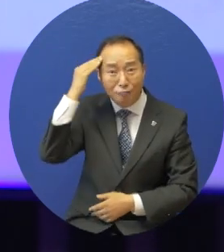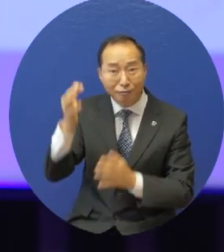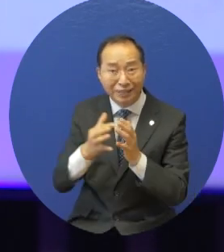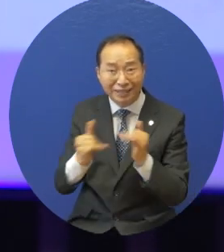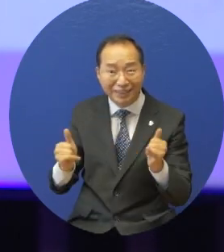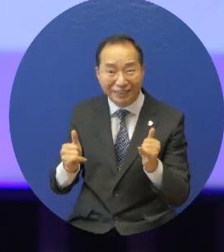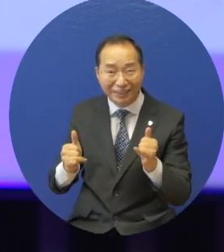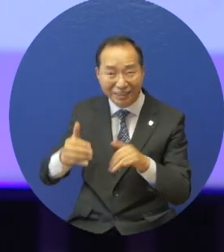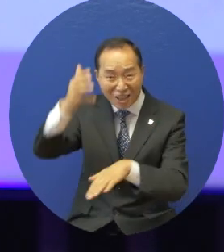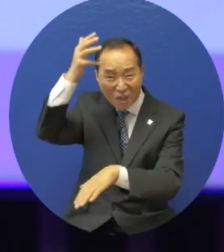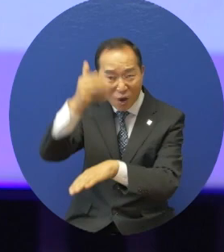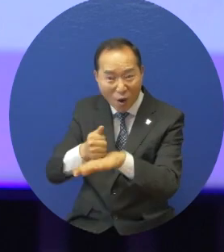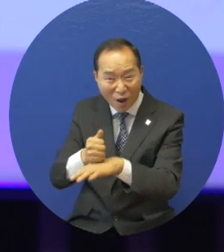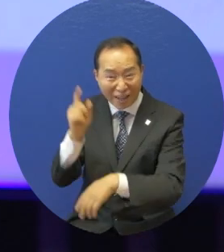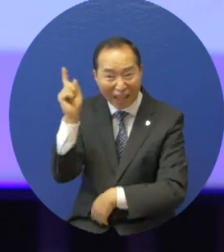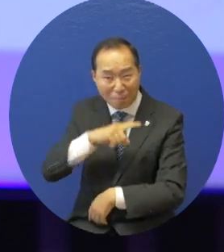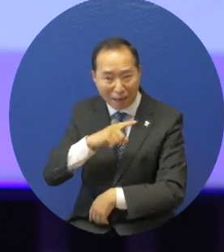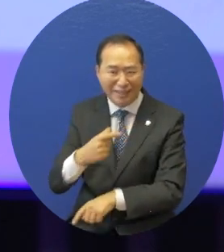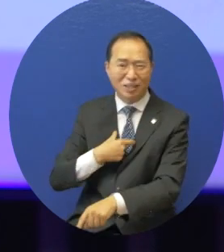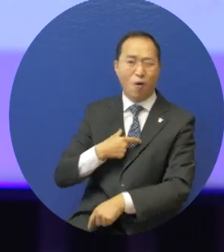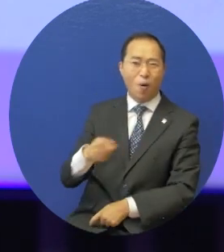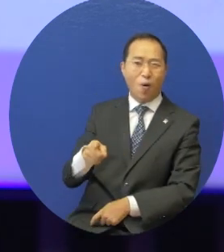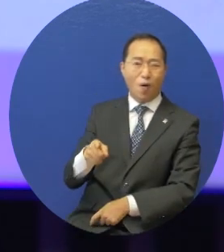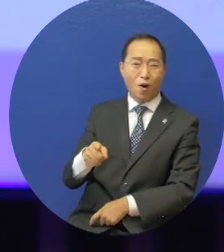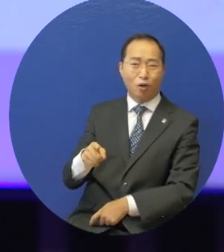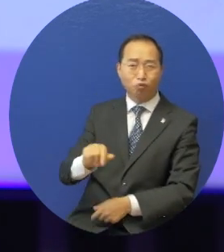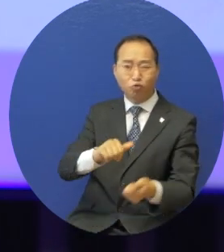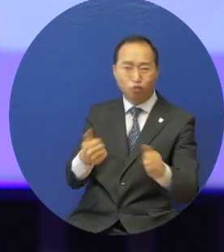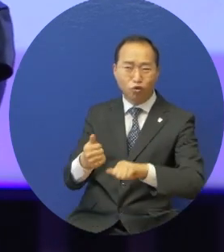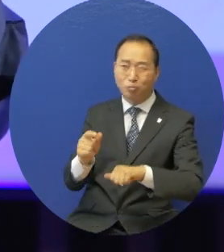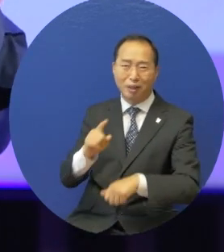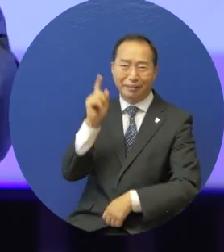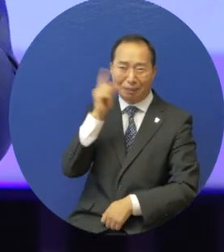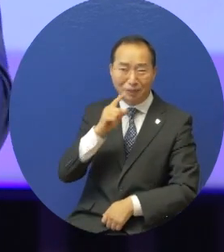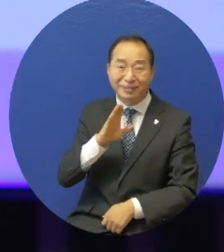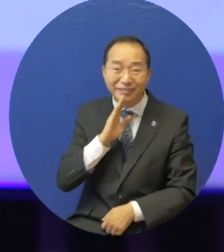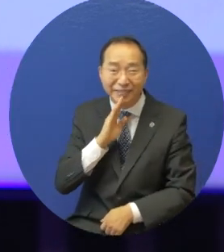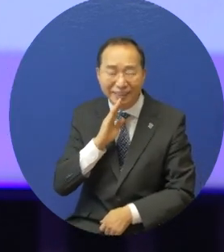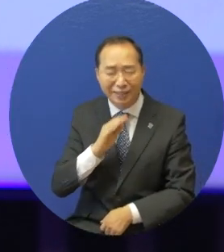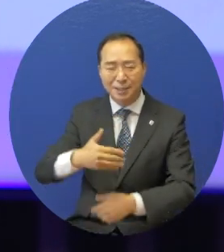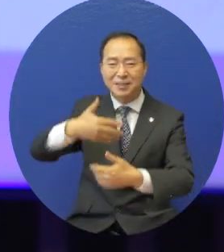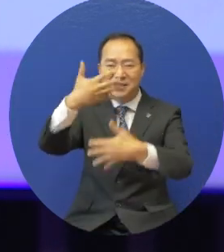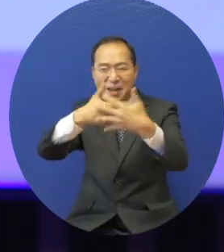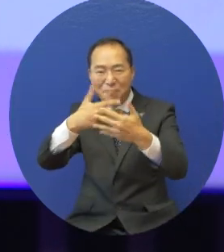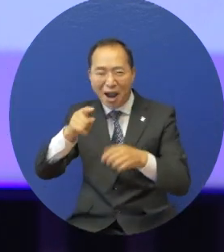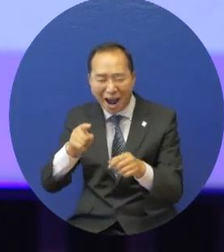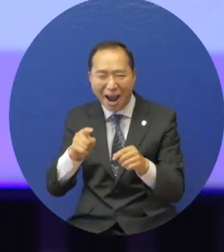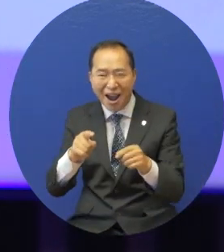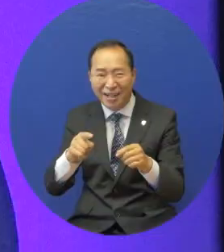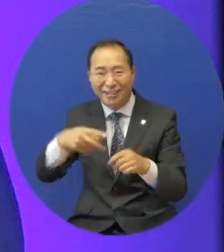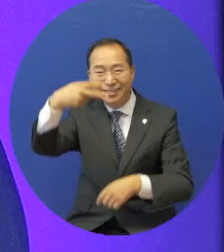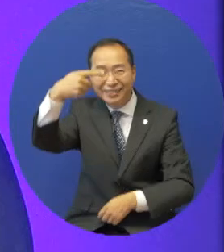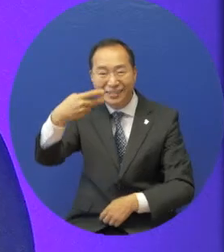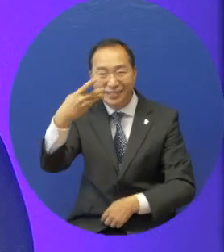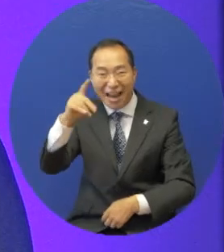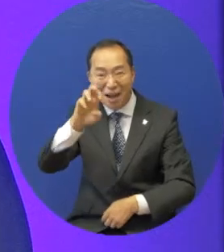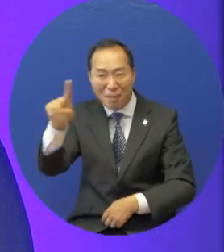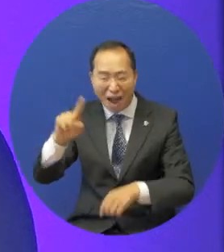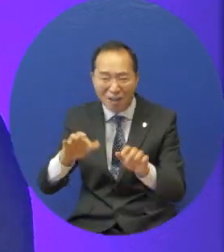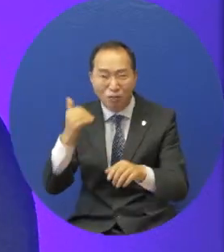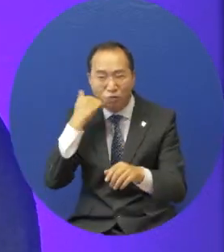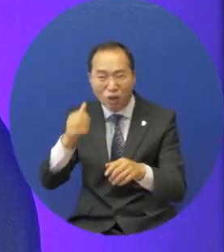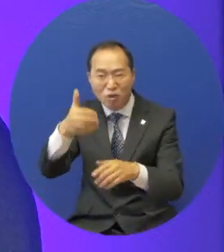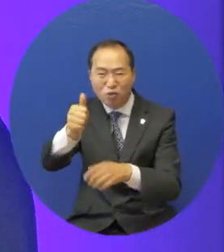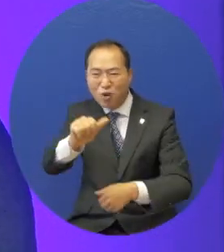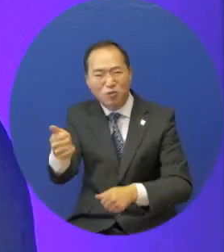비극은 죽었다 깨나도 싫어요. 희극이 좋은 거야. 누구 죽으면 여러분 리플 달잖아요. 살려주세요. 이병헌 살려주세요. 막 이렇게 하잖아요. 이분도 이래 그랬던